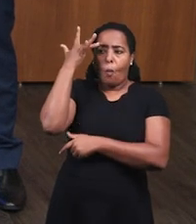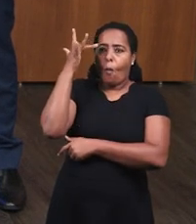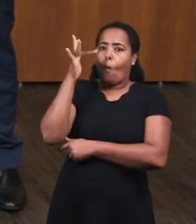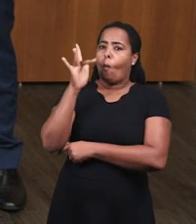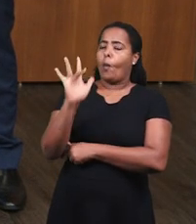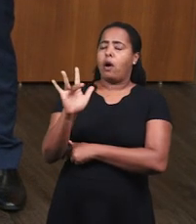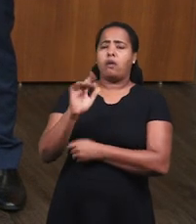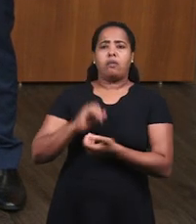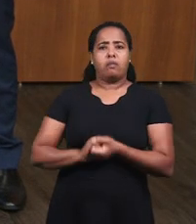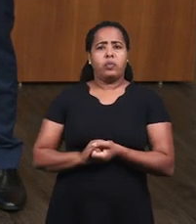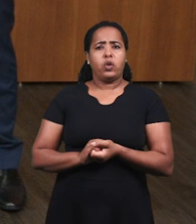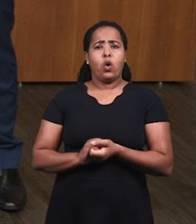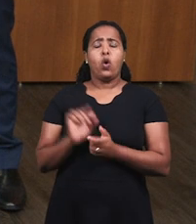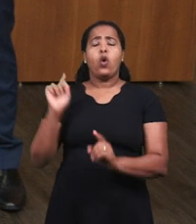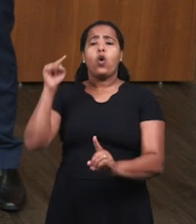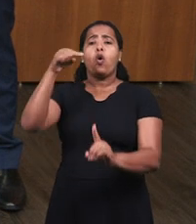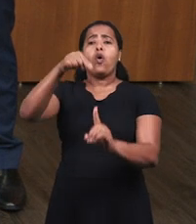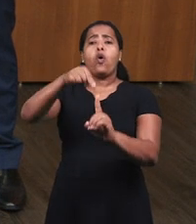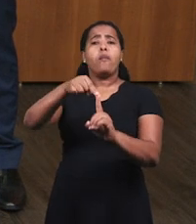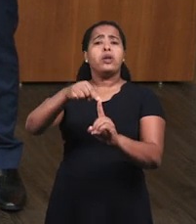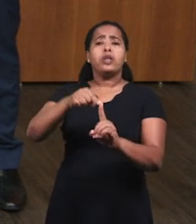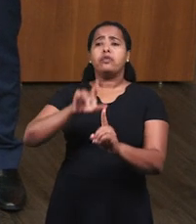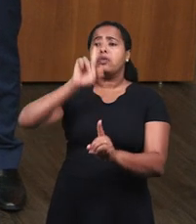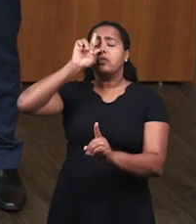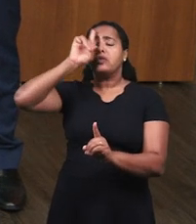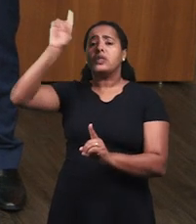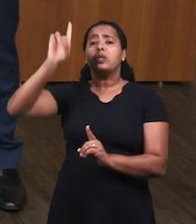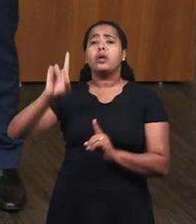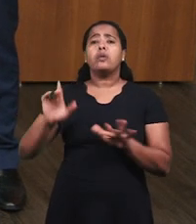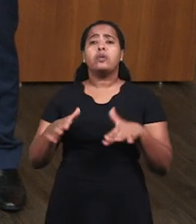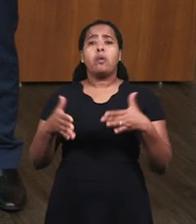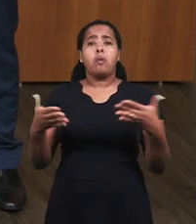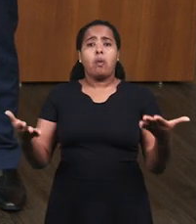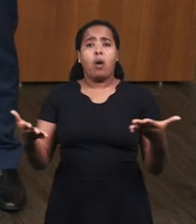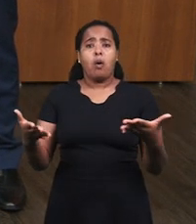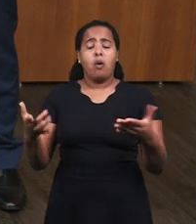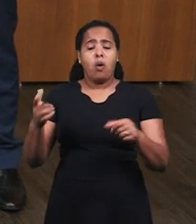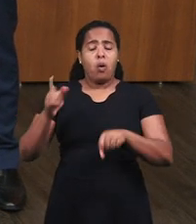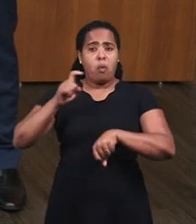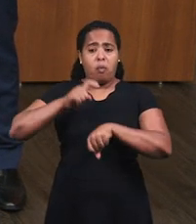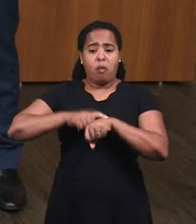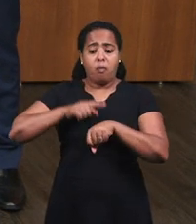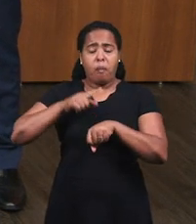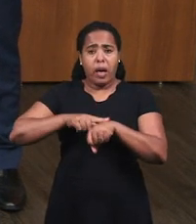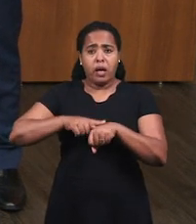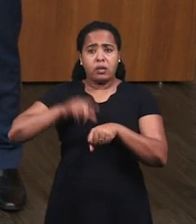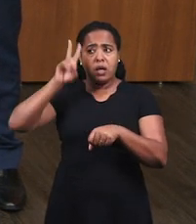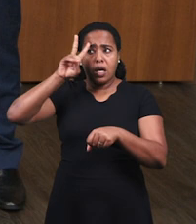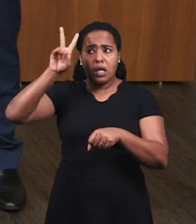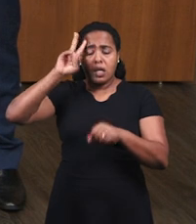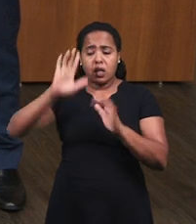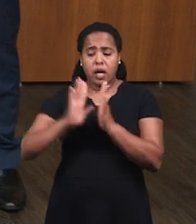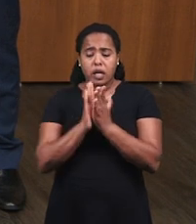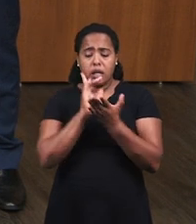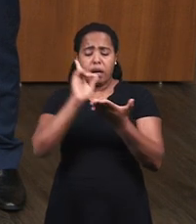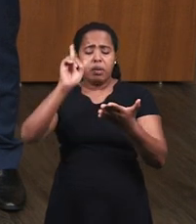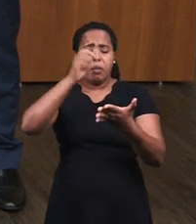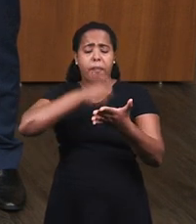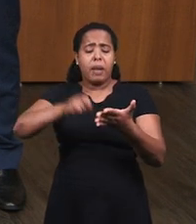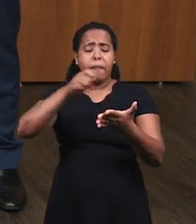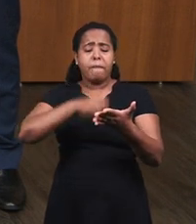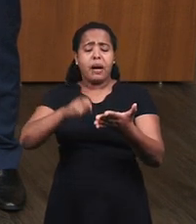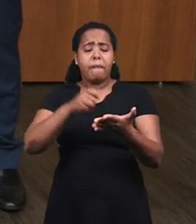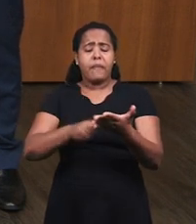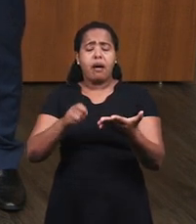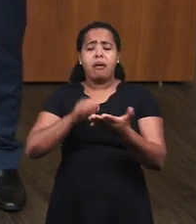этого. Какова же была цель Божья, когда Он создавал библейскую